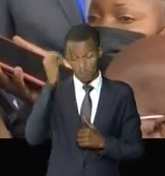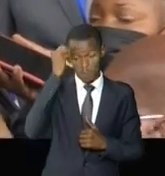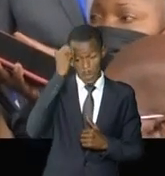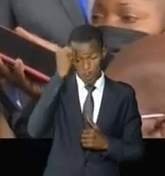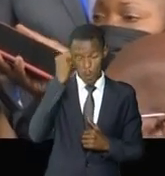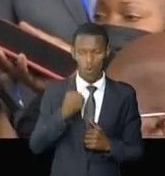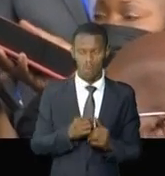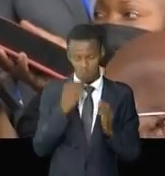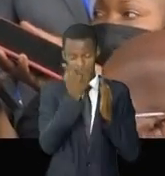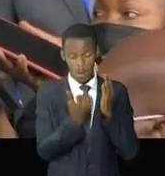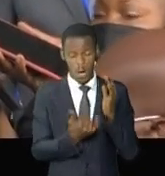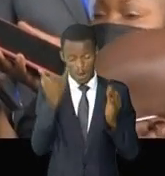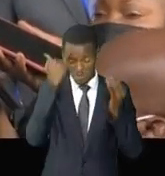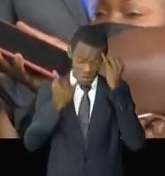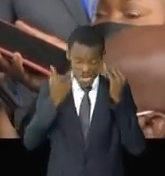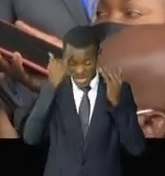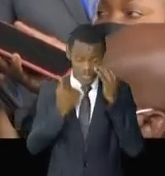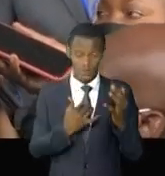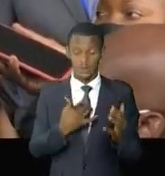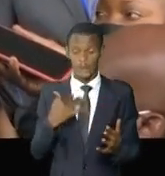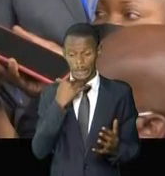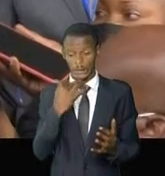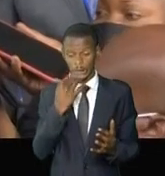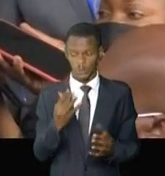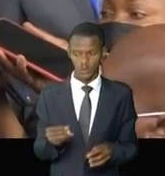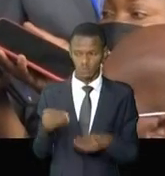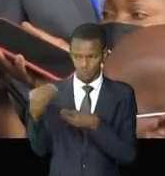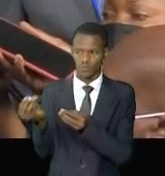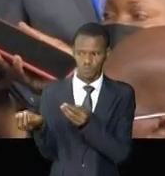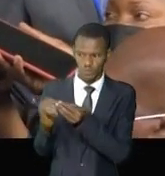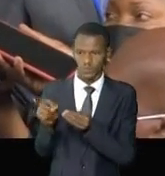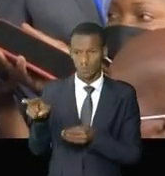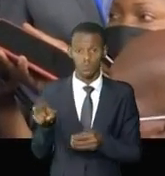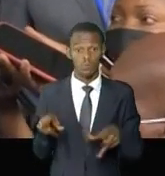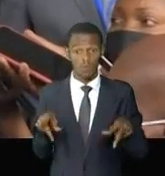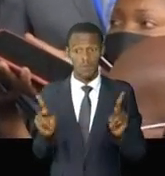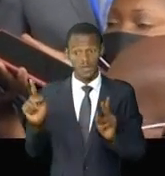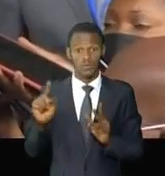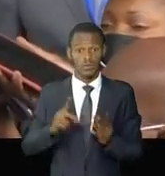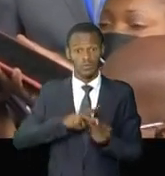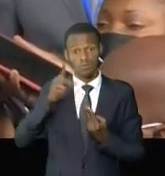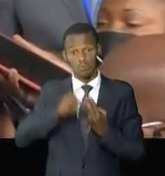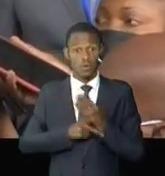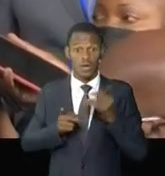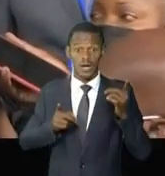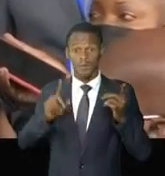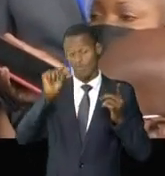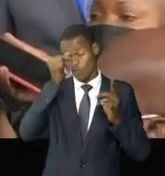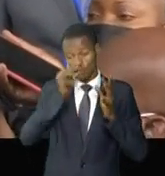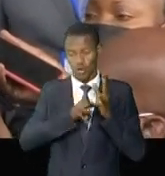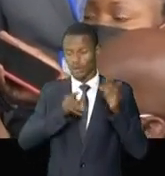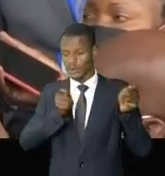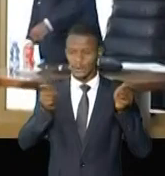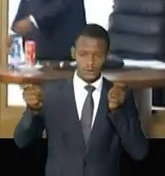mains les enrichissements par rapport au programme tel qu'il nous a indiqué les